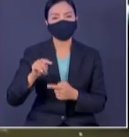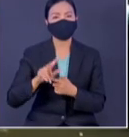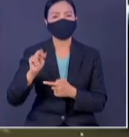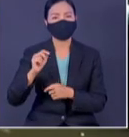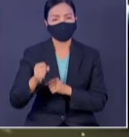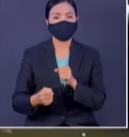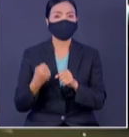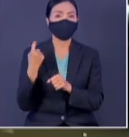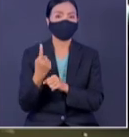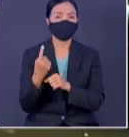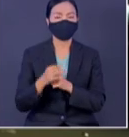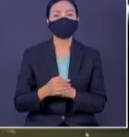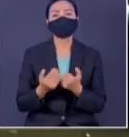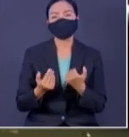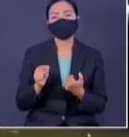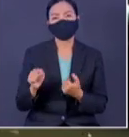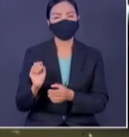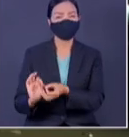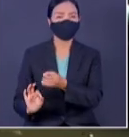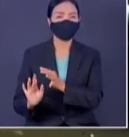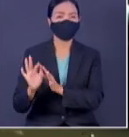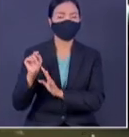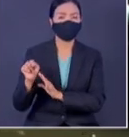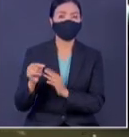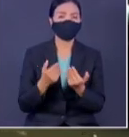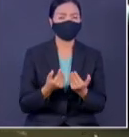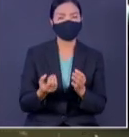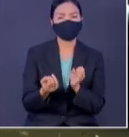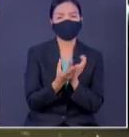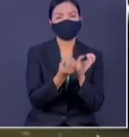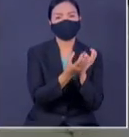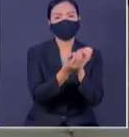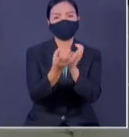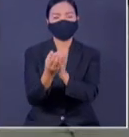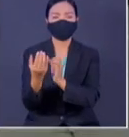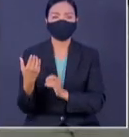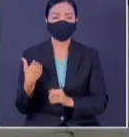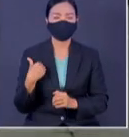าดหมิงตี้ในครั้งนี้ก็น่าจะทำให้กระทบกับเรื่องของการผลิตอุตสาหกรรมต่อเนื่องหลังจากนี้ไป